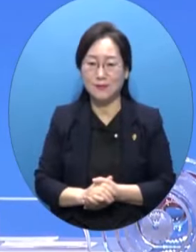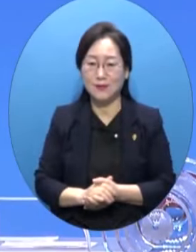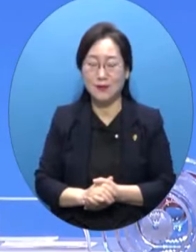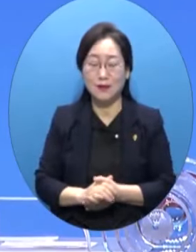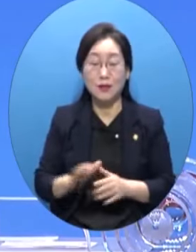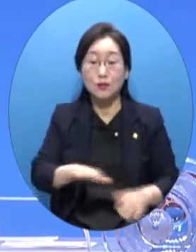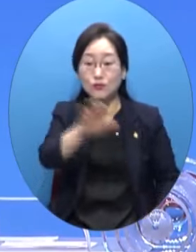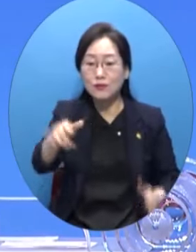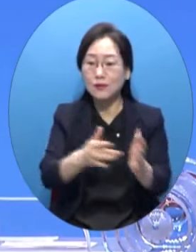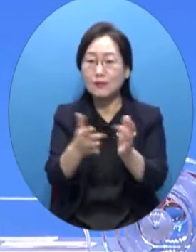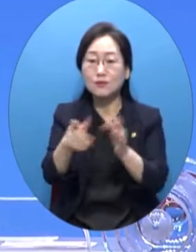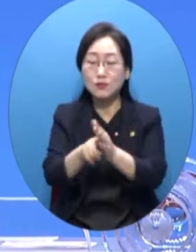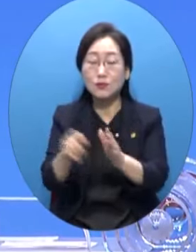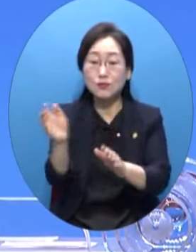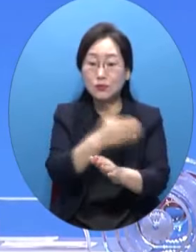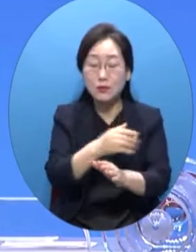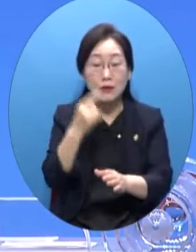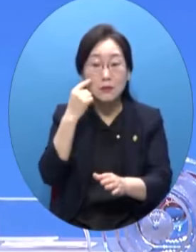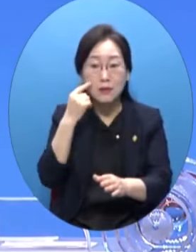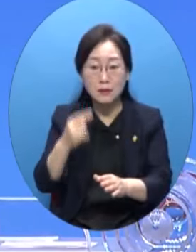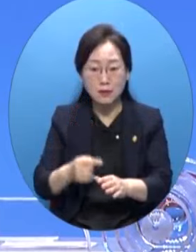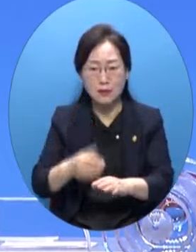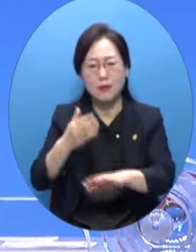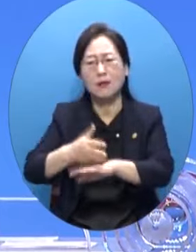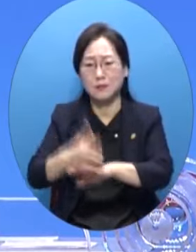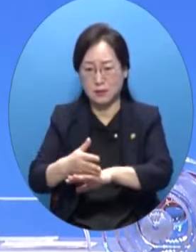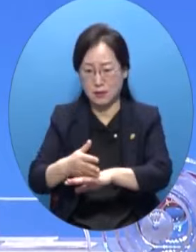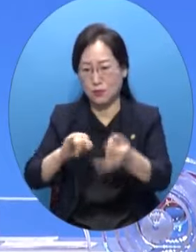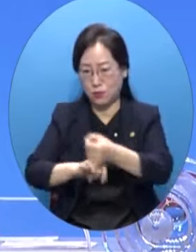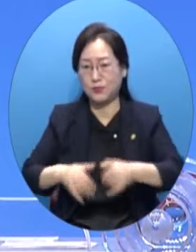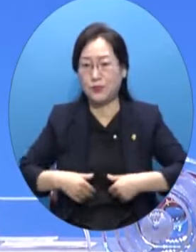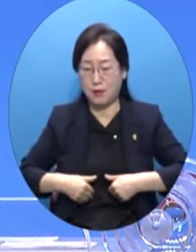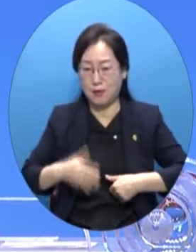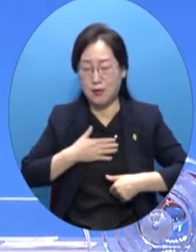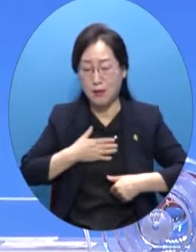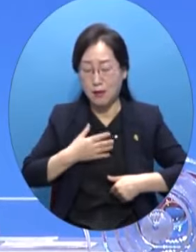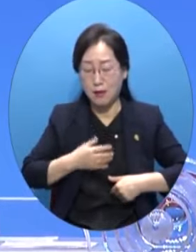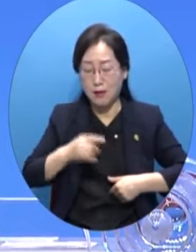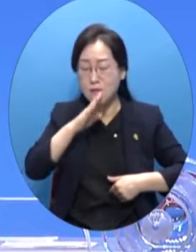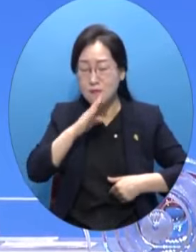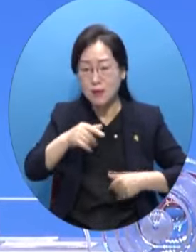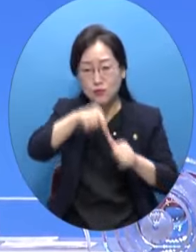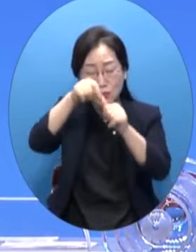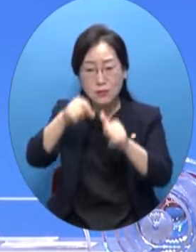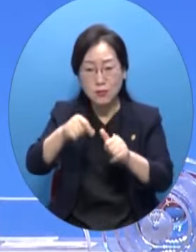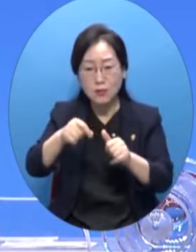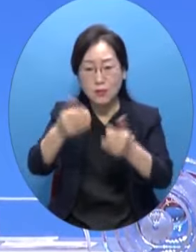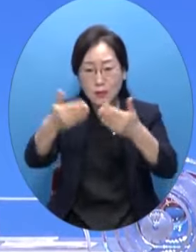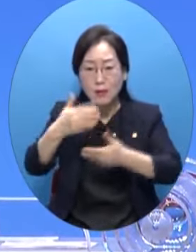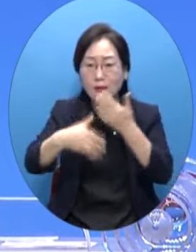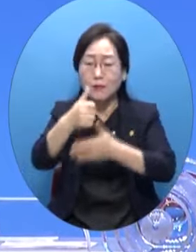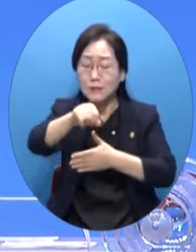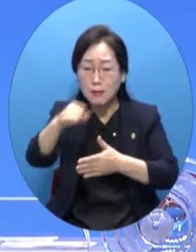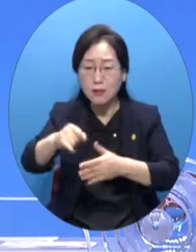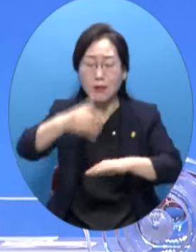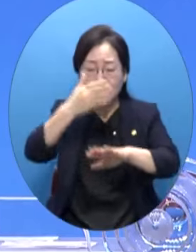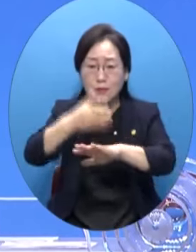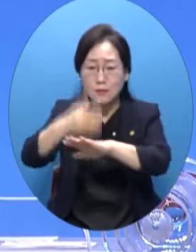사실 우리가 예수 믿고 나서 우리 일생은 감사 일생이 되어야만 합니다. 나 같은 죄인이 구원받아 하나님의 자녀가 되었으니 첫째도 감사해요, 둘째도